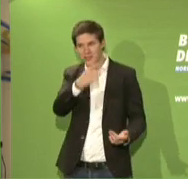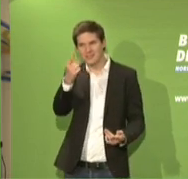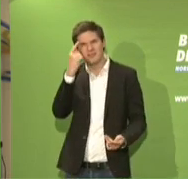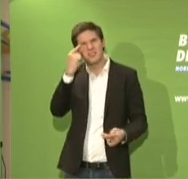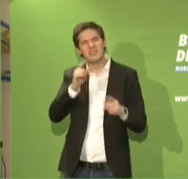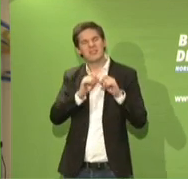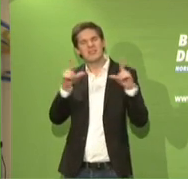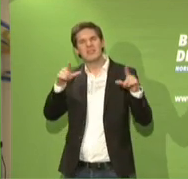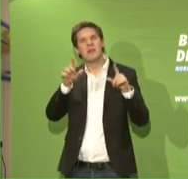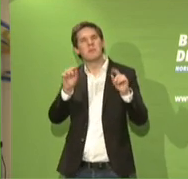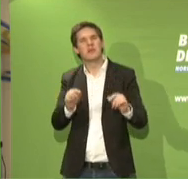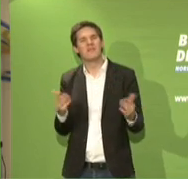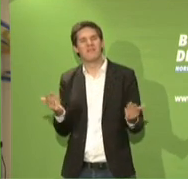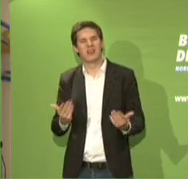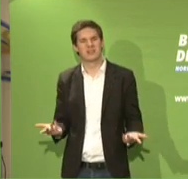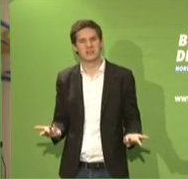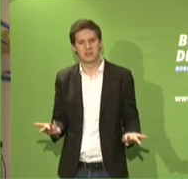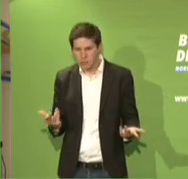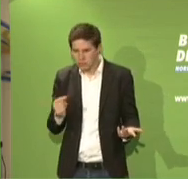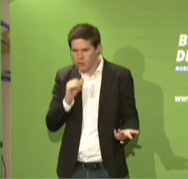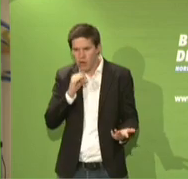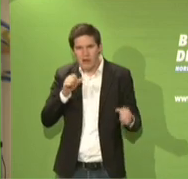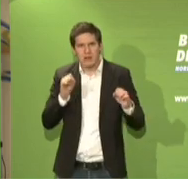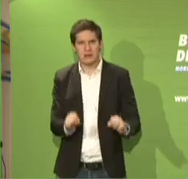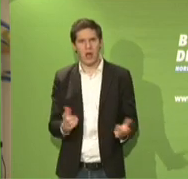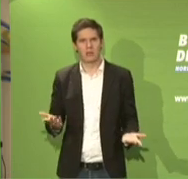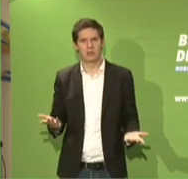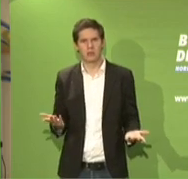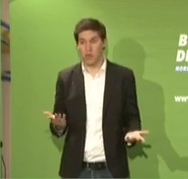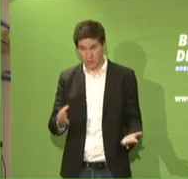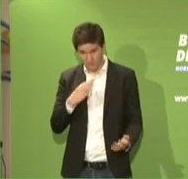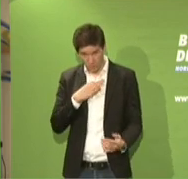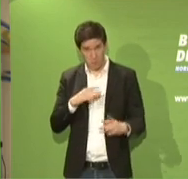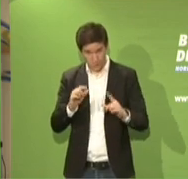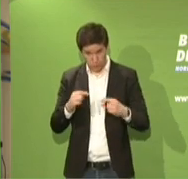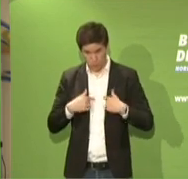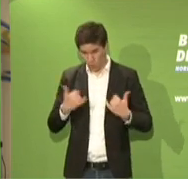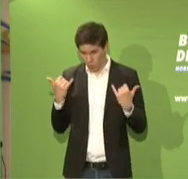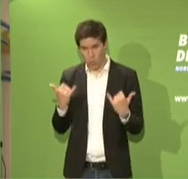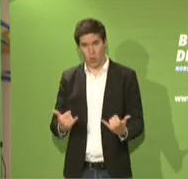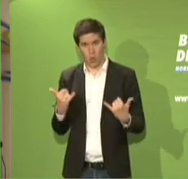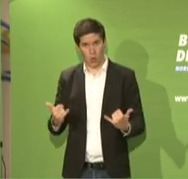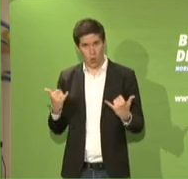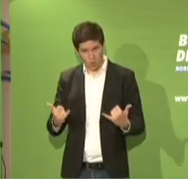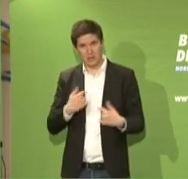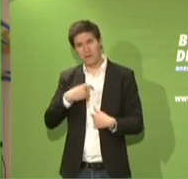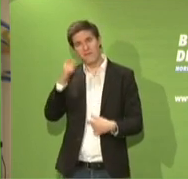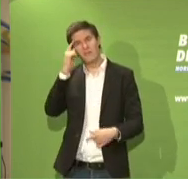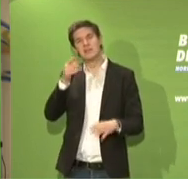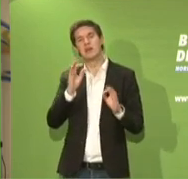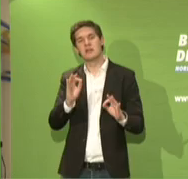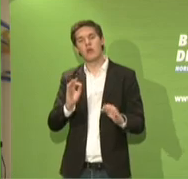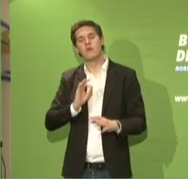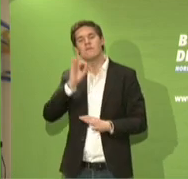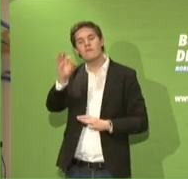nach. Es gilt ohne Zweifel. Aber für mich heißt das nicht, dass wir heute hier wissen, wie die Welt für